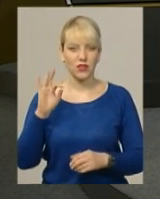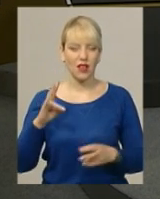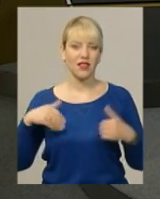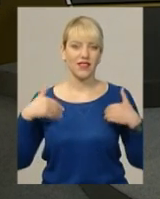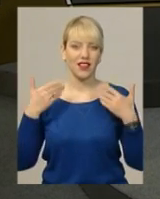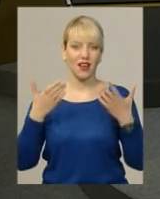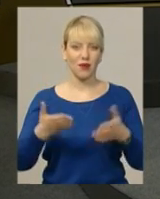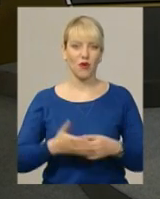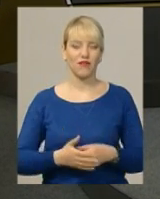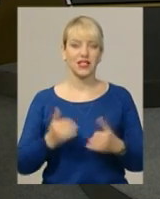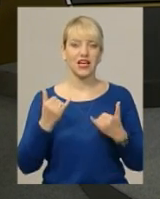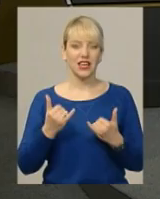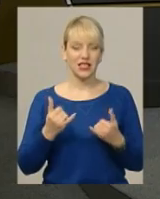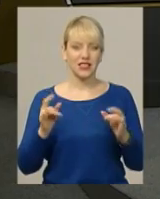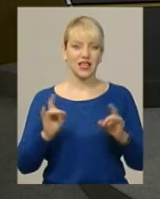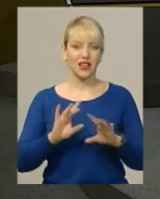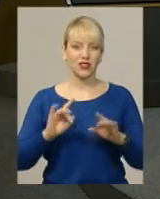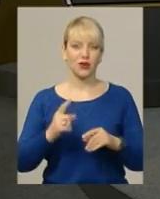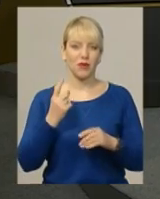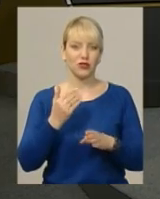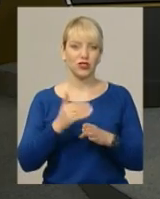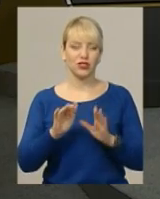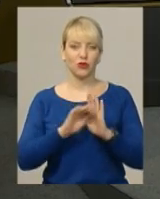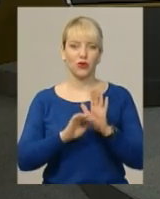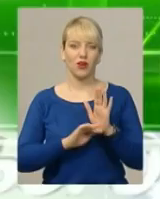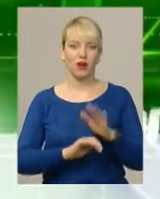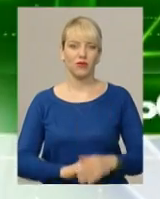Ми вітаємо вас. І зараз анонс першої частини програми.